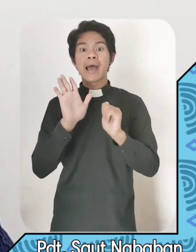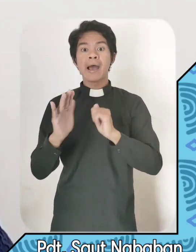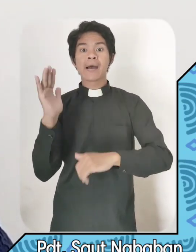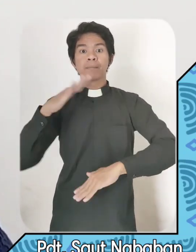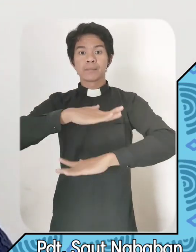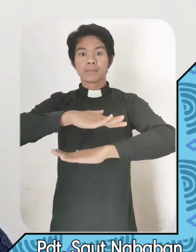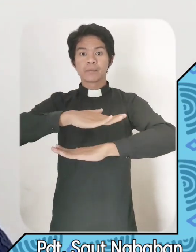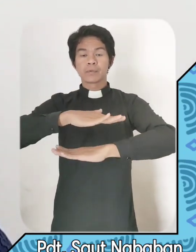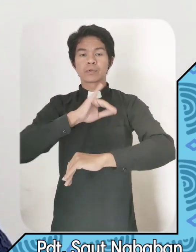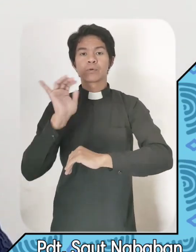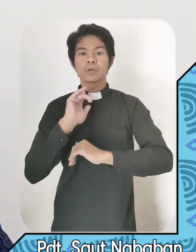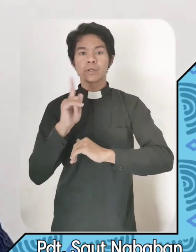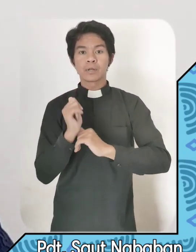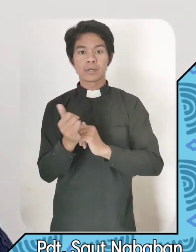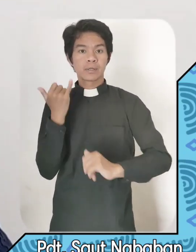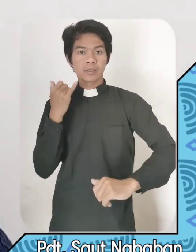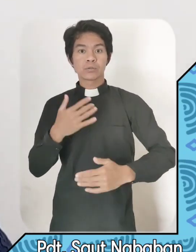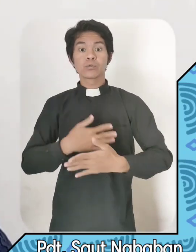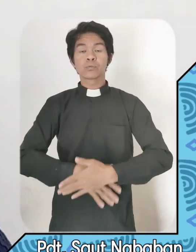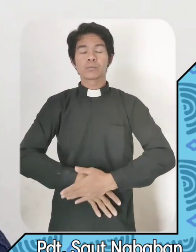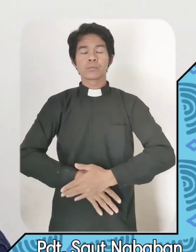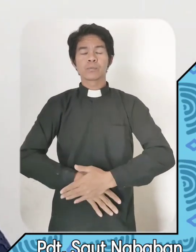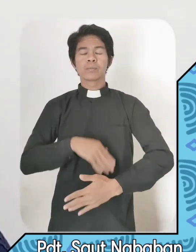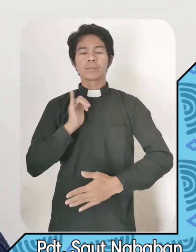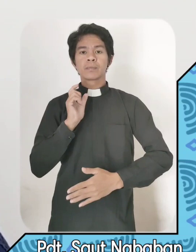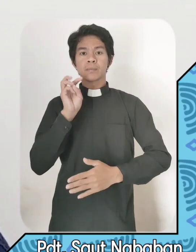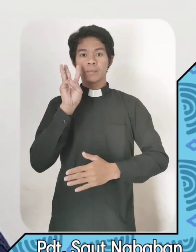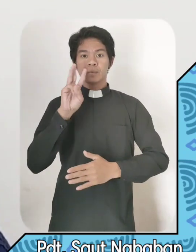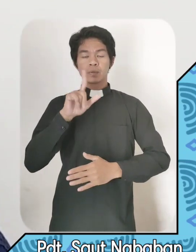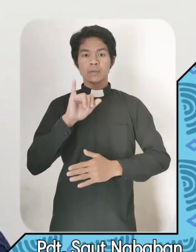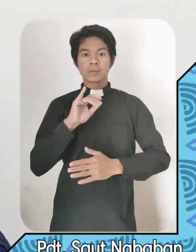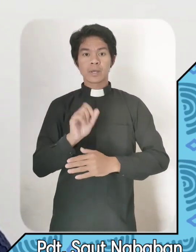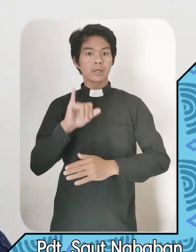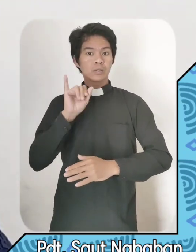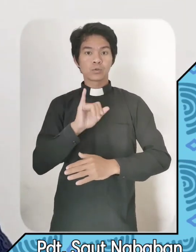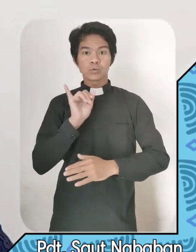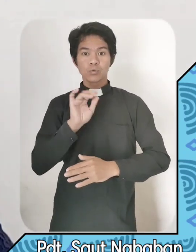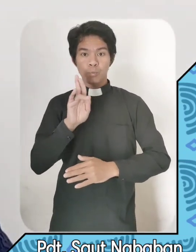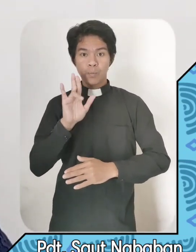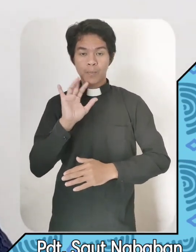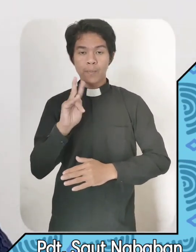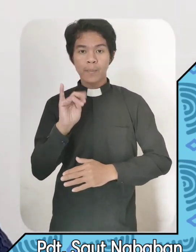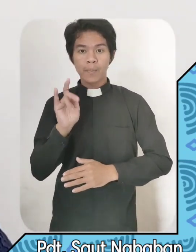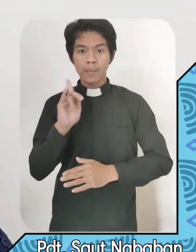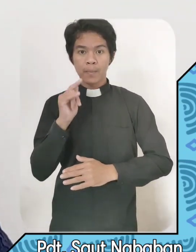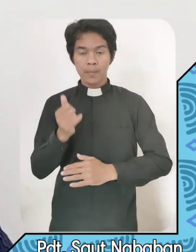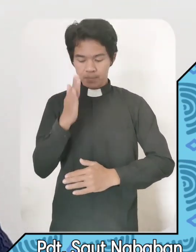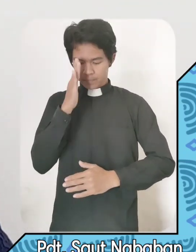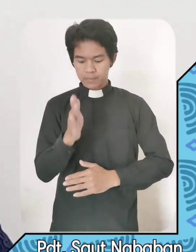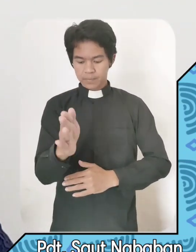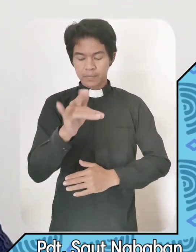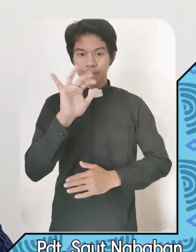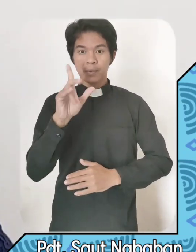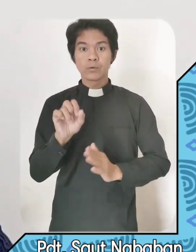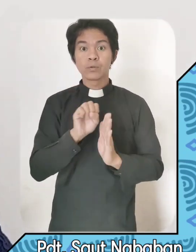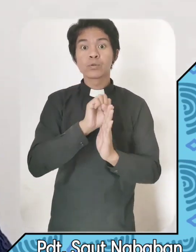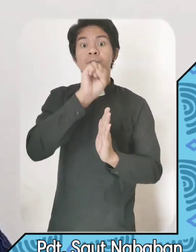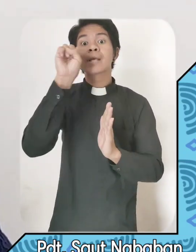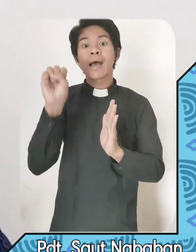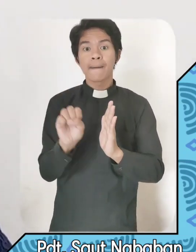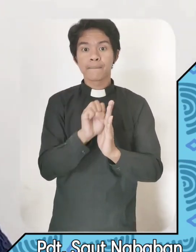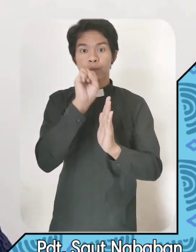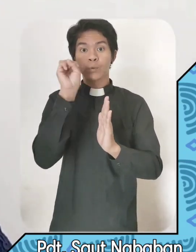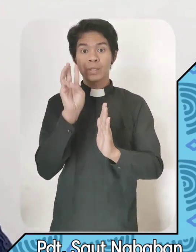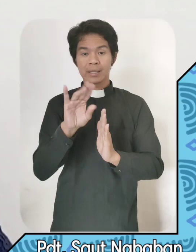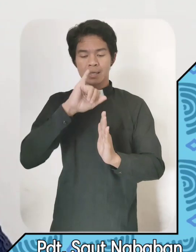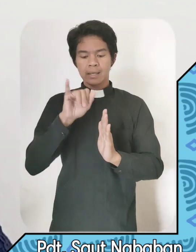di jam 3 hari Jumat dan dia harus diturunkan di mana waktu tersisa untuk menuju Sabat itu 3